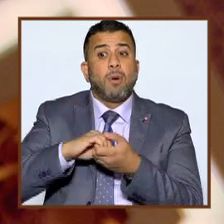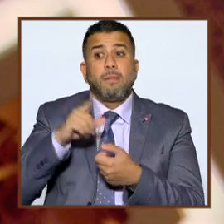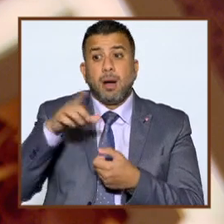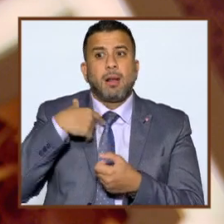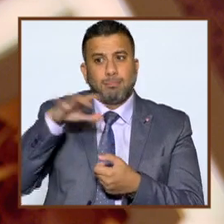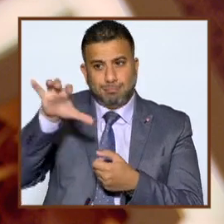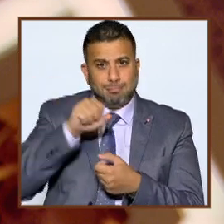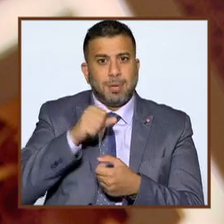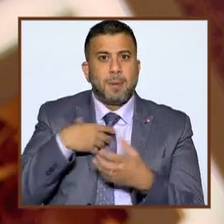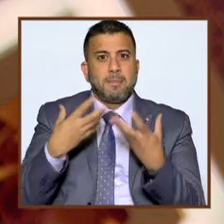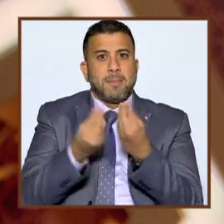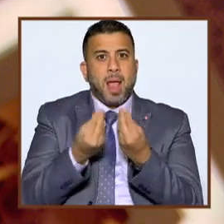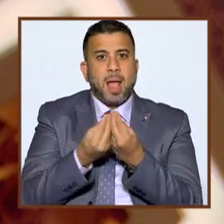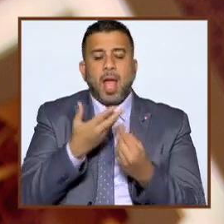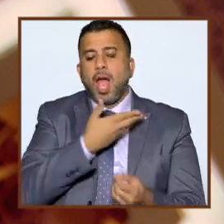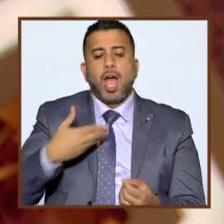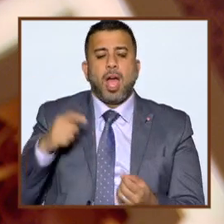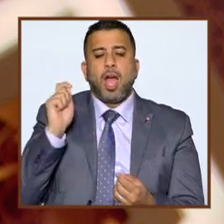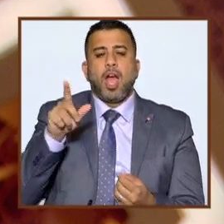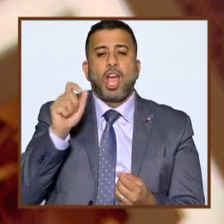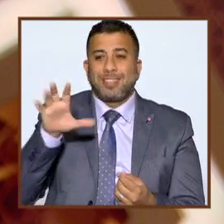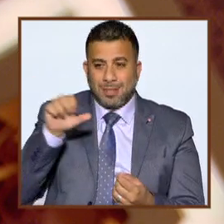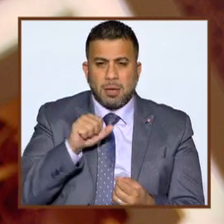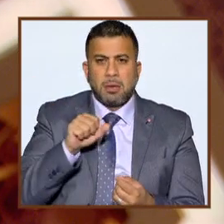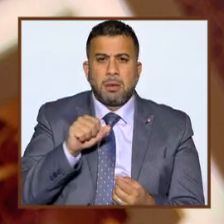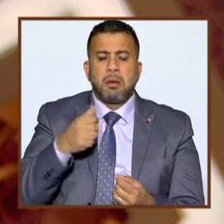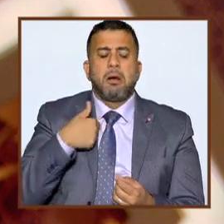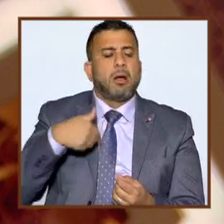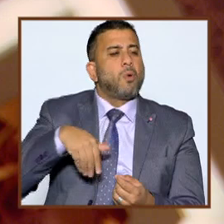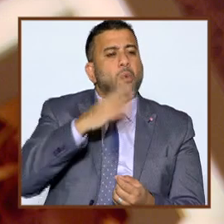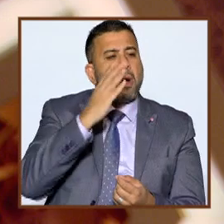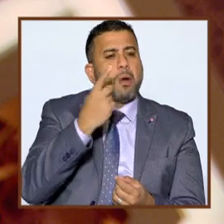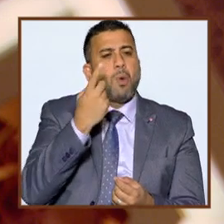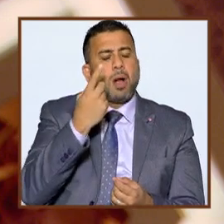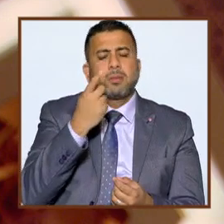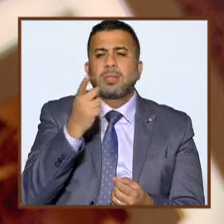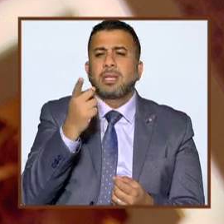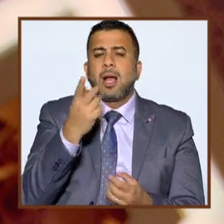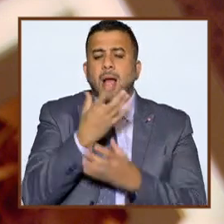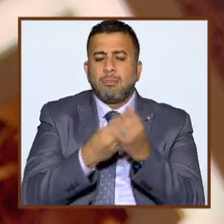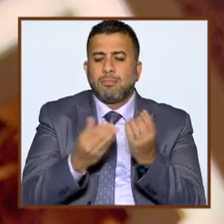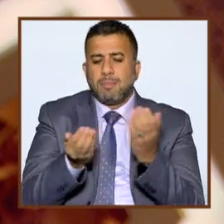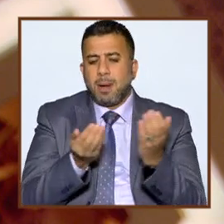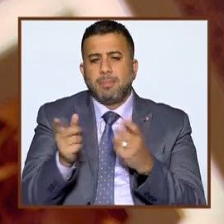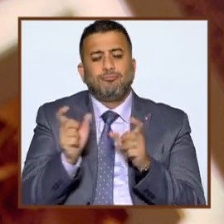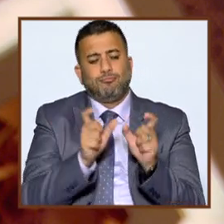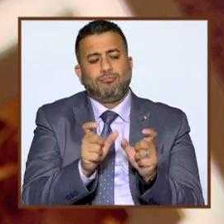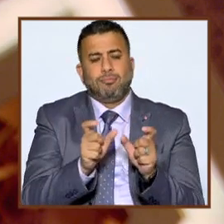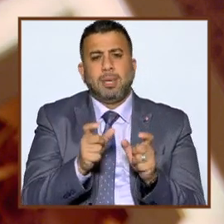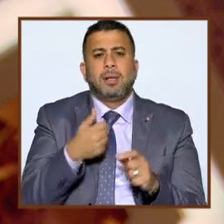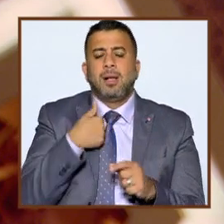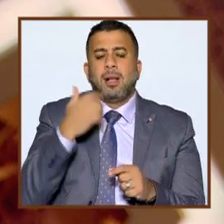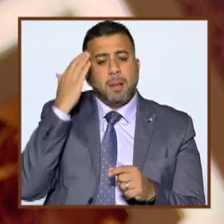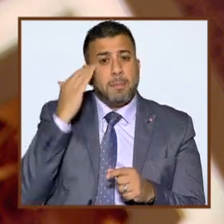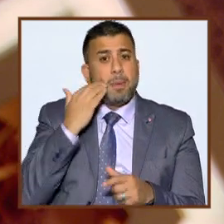بأنني سأذهب بها إلى الحج، لكن قدر الله ذهبت أنا وبقيت هي عند طفلي. تقول: الآن يعني ماذا